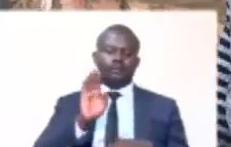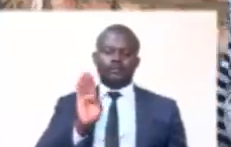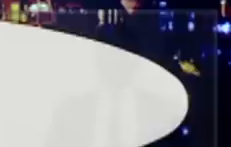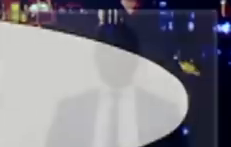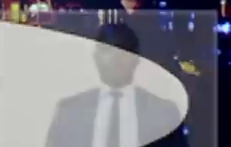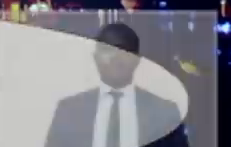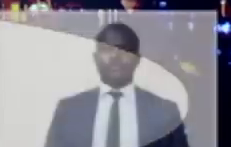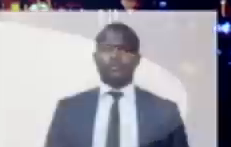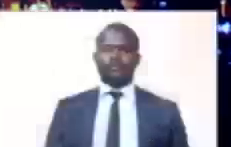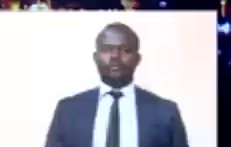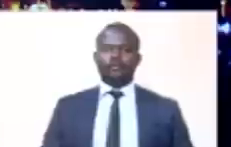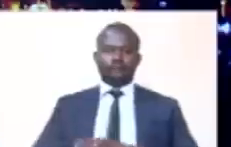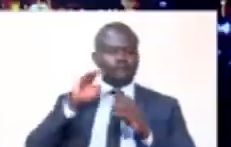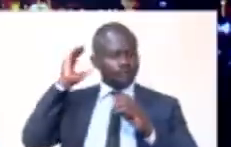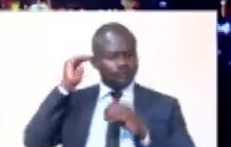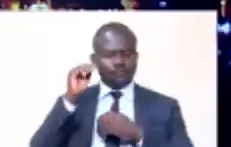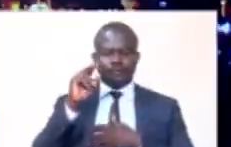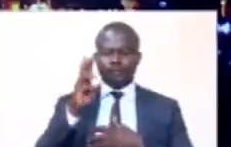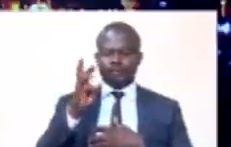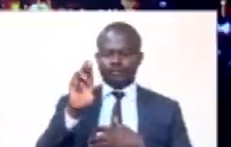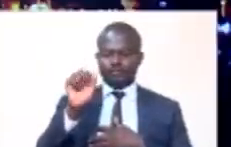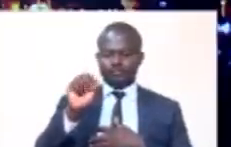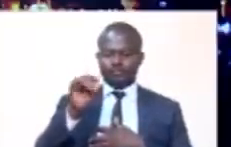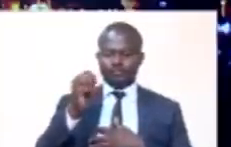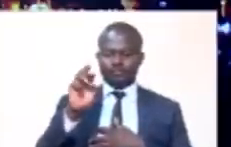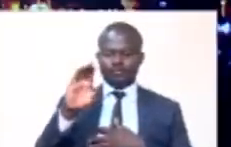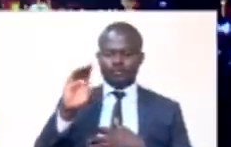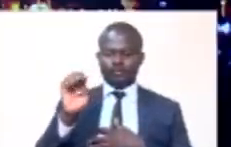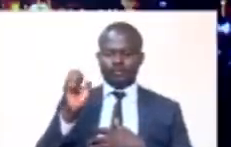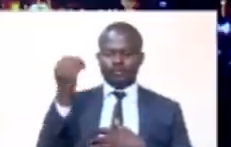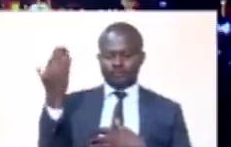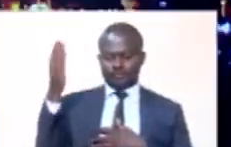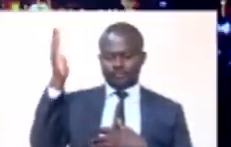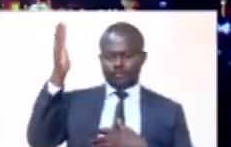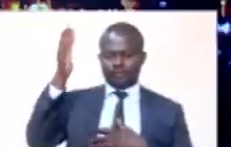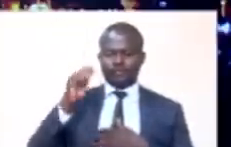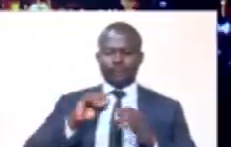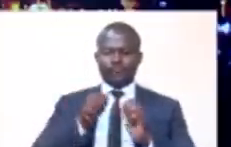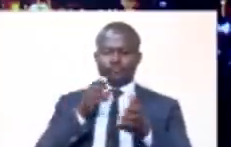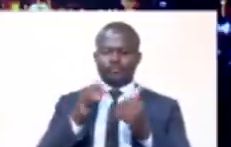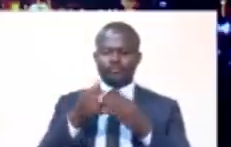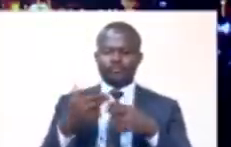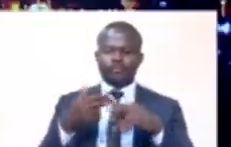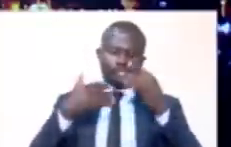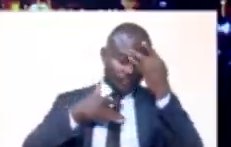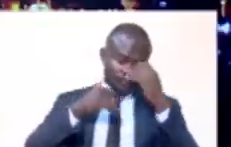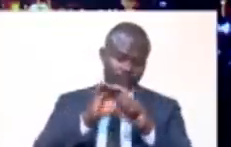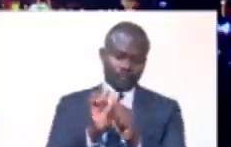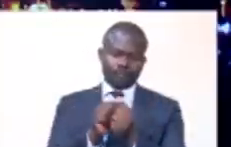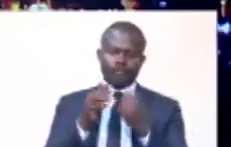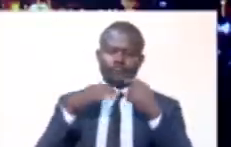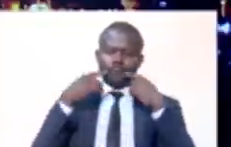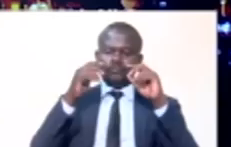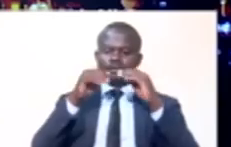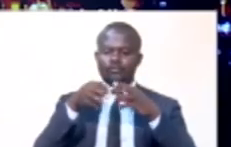miliyari. Namakuru mugiye kugezweho nanjye Wera Jean Maurice. Abakurikiranira hafi iby'icyorezo cya COVID-19 basanga